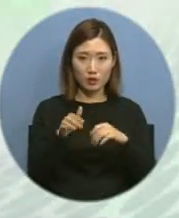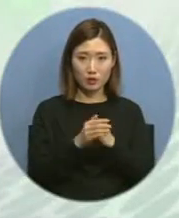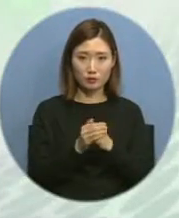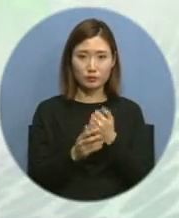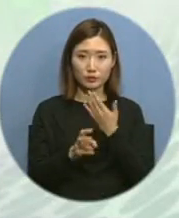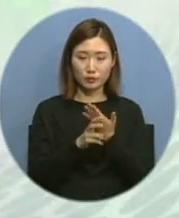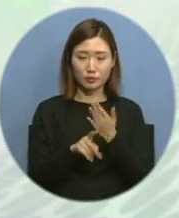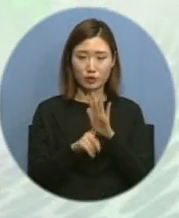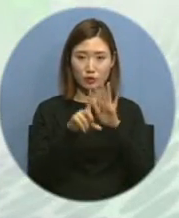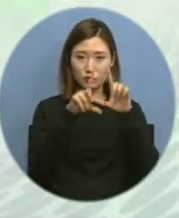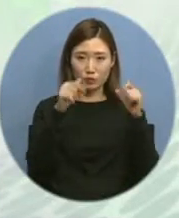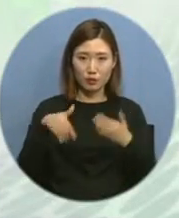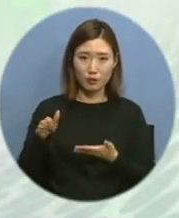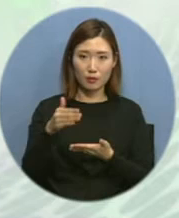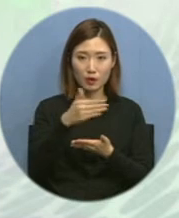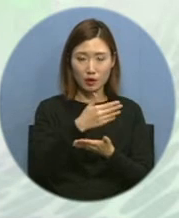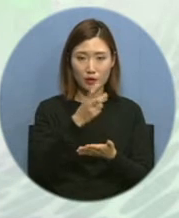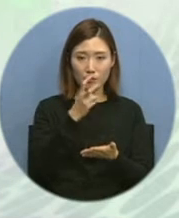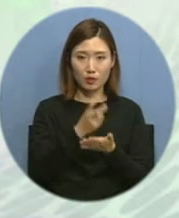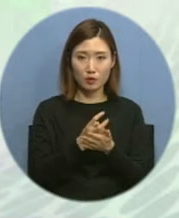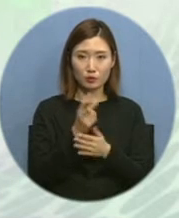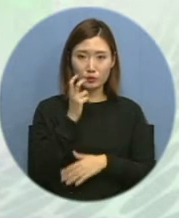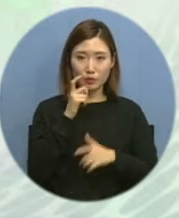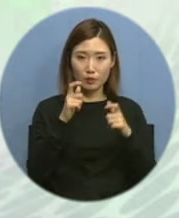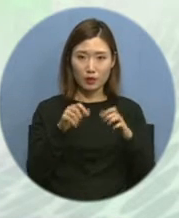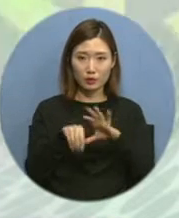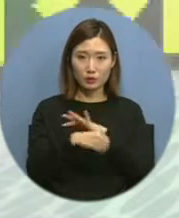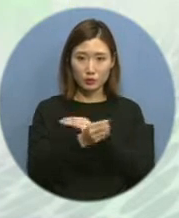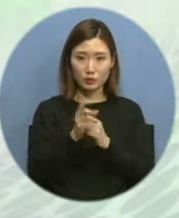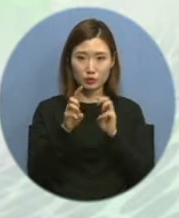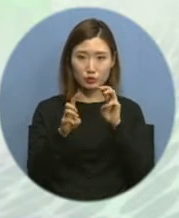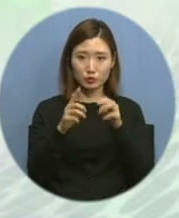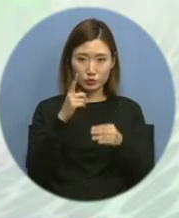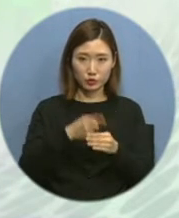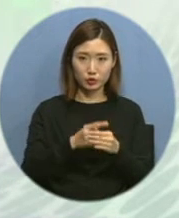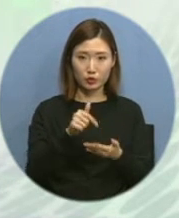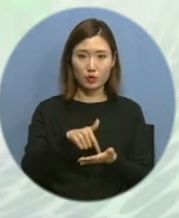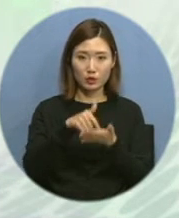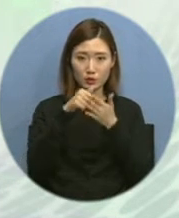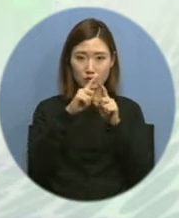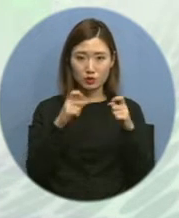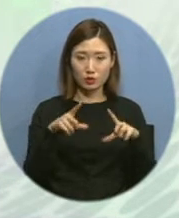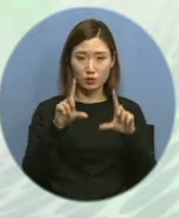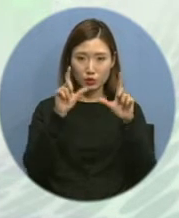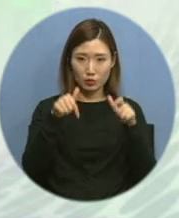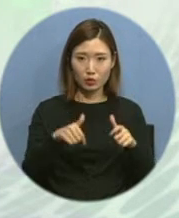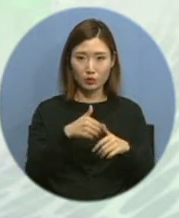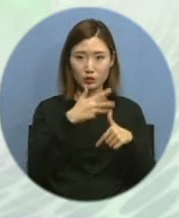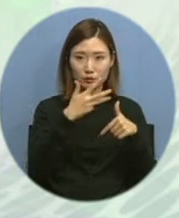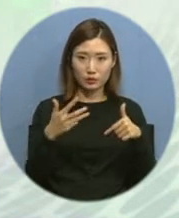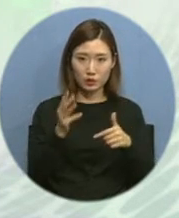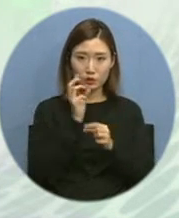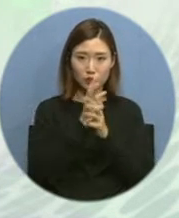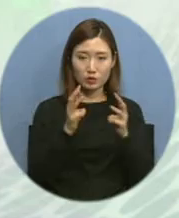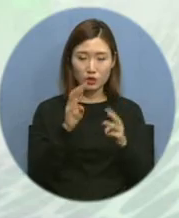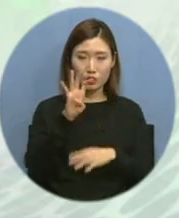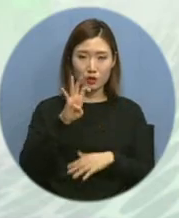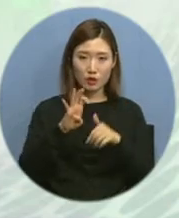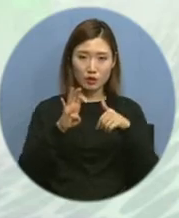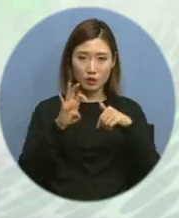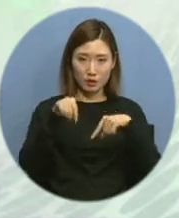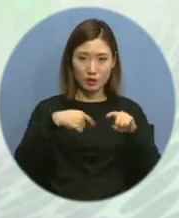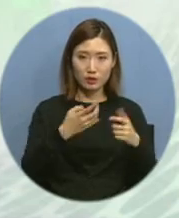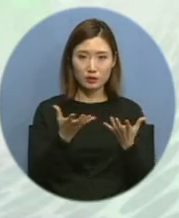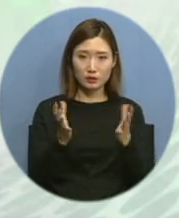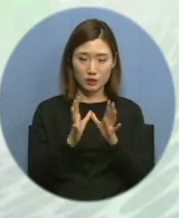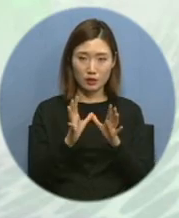수거 보상제는 송파구와 종로 중구, 광진 성동, 중랑, 노원, 금천, 서초동, 서울시 14개 지자체에서